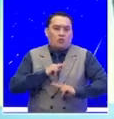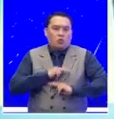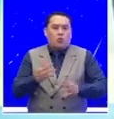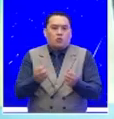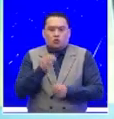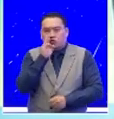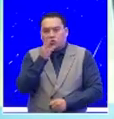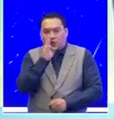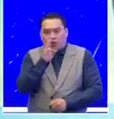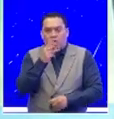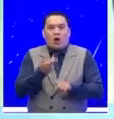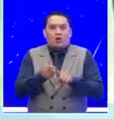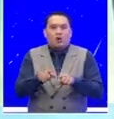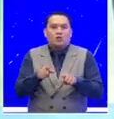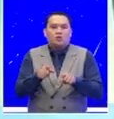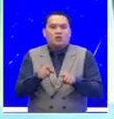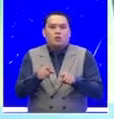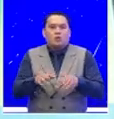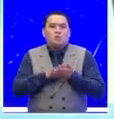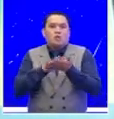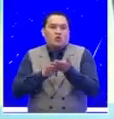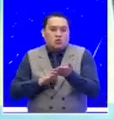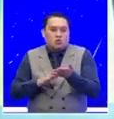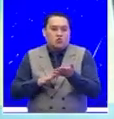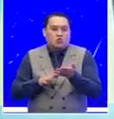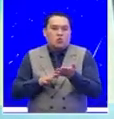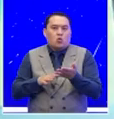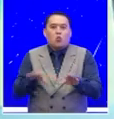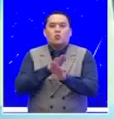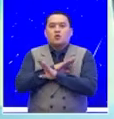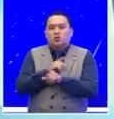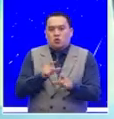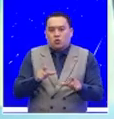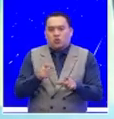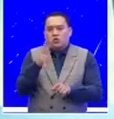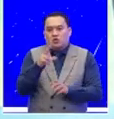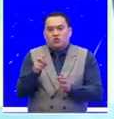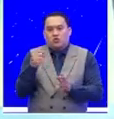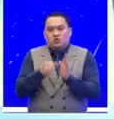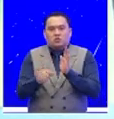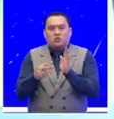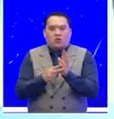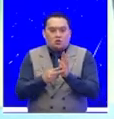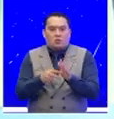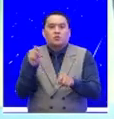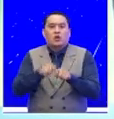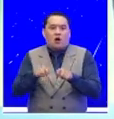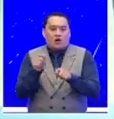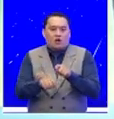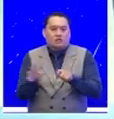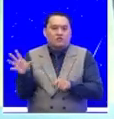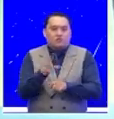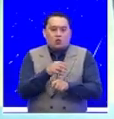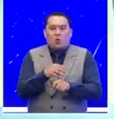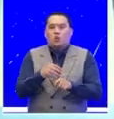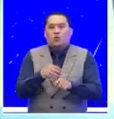получают заработную плату. И последнее. Подают заявление на умерших людей. Таких 378. Проверку делают машины,